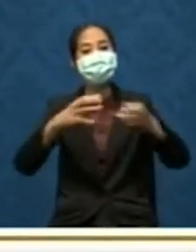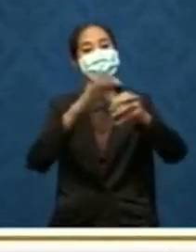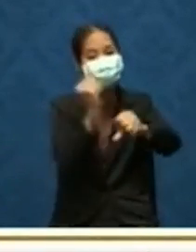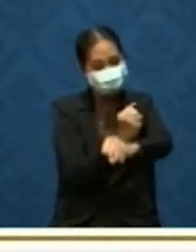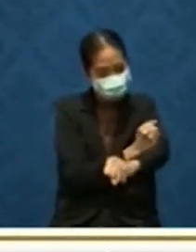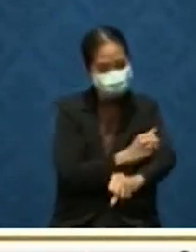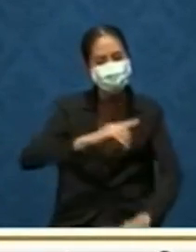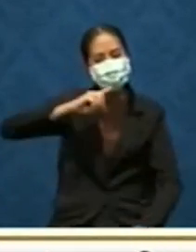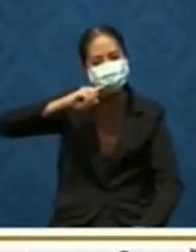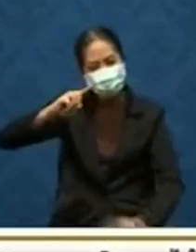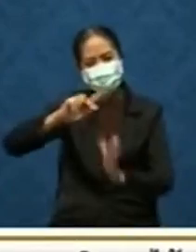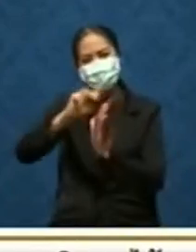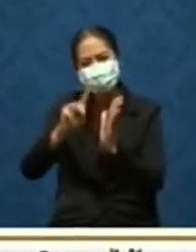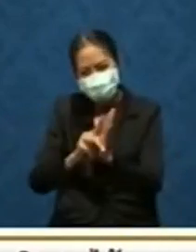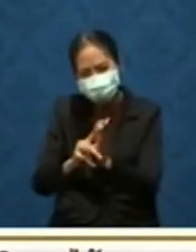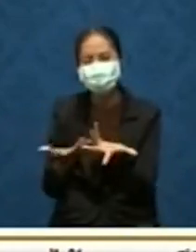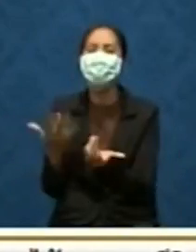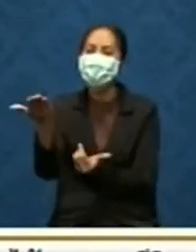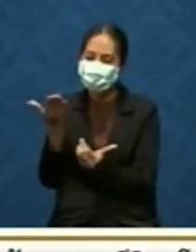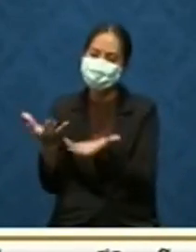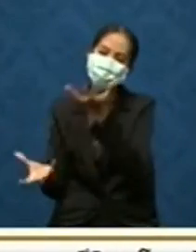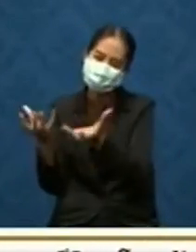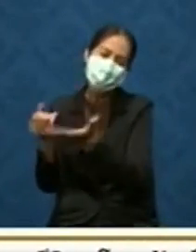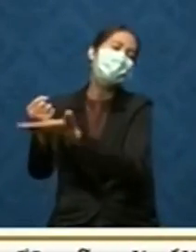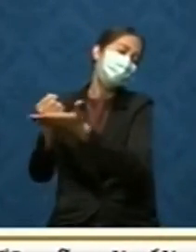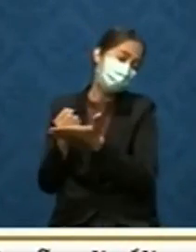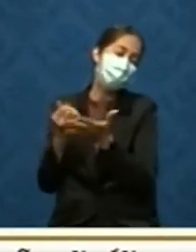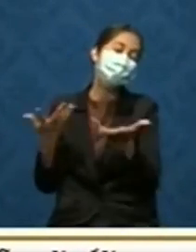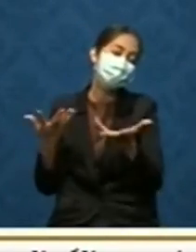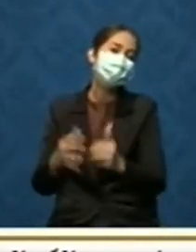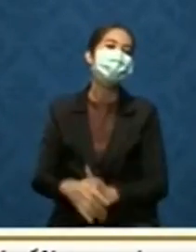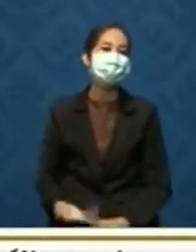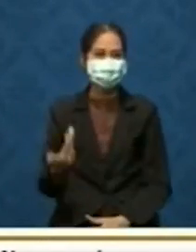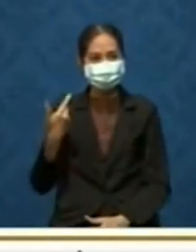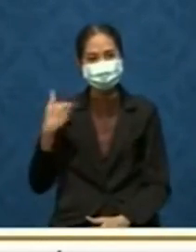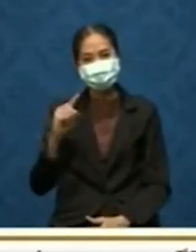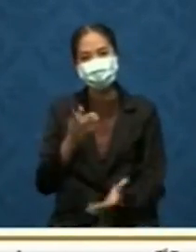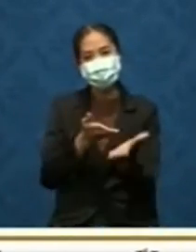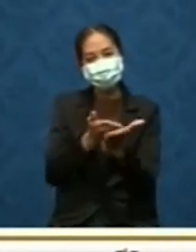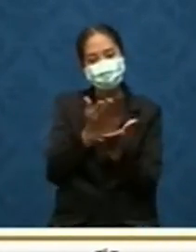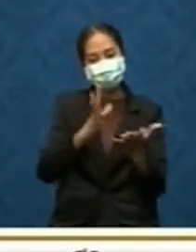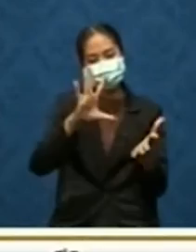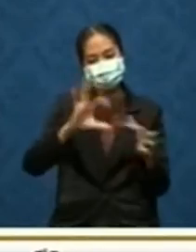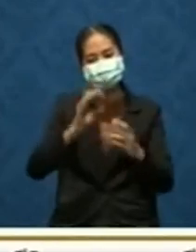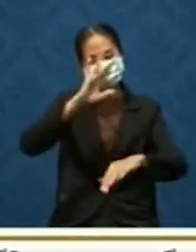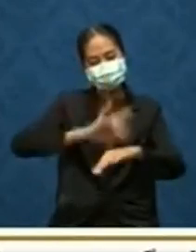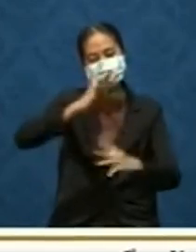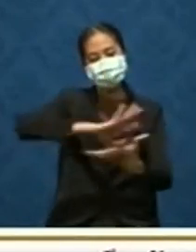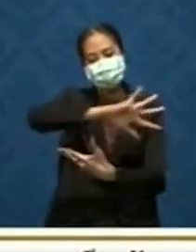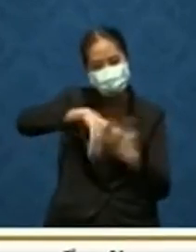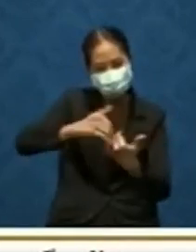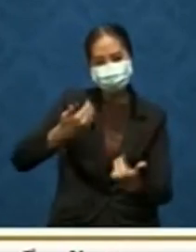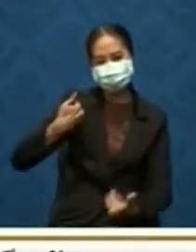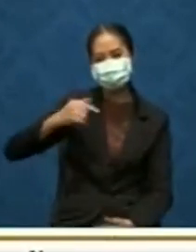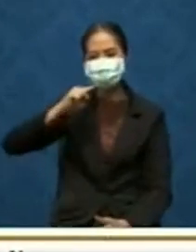ยุติธรรมและเมื่อไปพึ่งระบบยุติธรรมไม่ได้รับความยุติธรรมเป็นเรื่องของนักสู้ทั้งร่างเกี่ยวกับสิ่งแวดล้อมที่โดนฟ้องปิดปาก